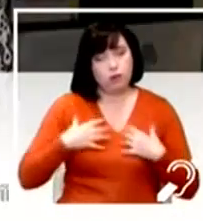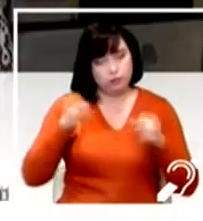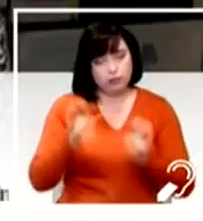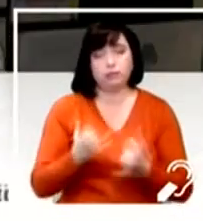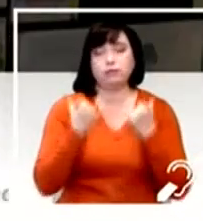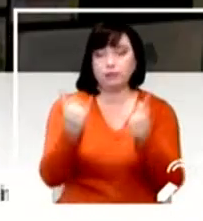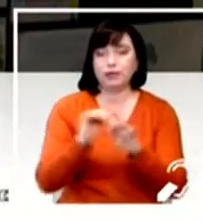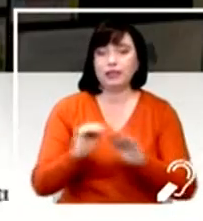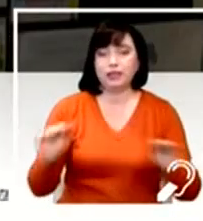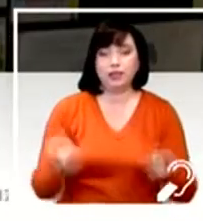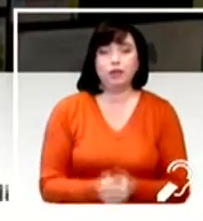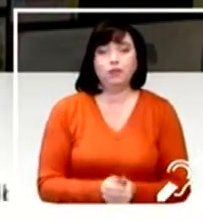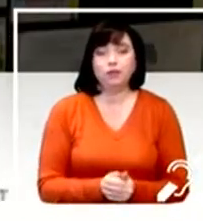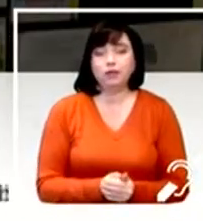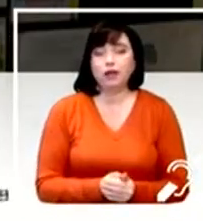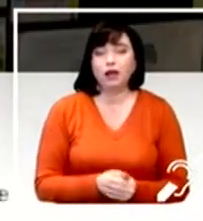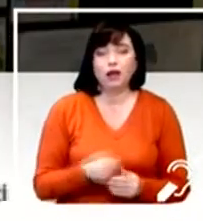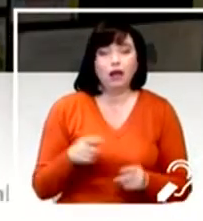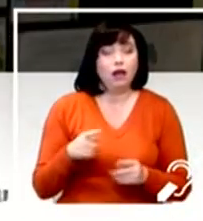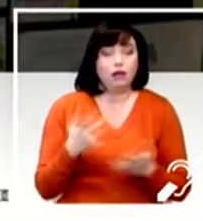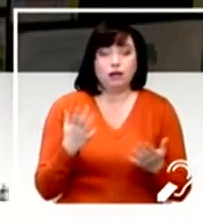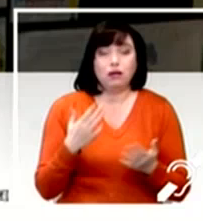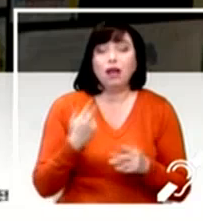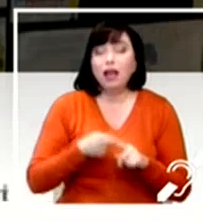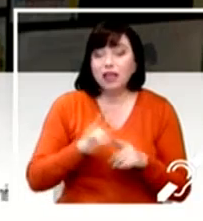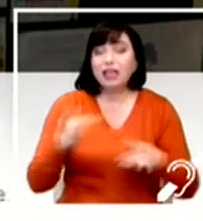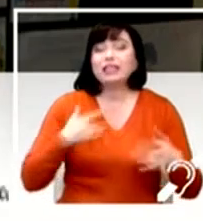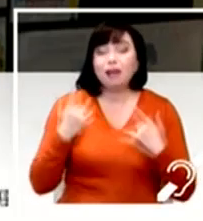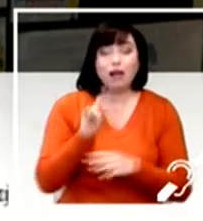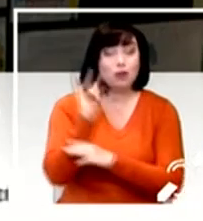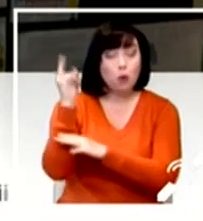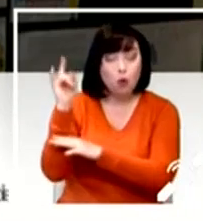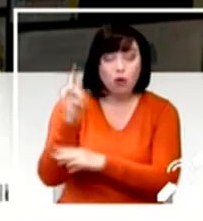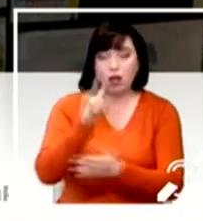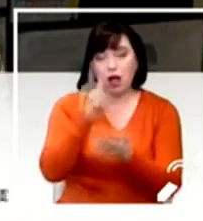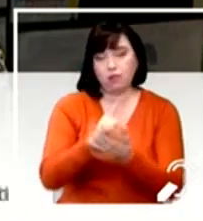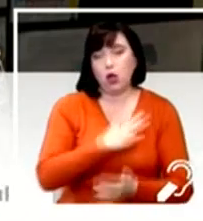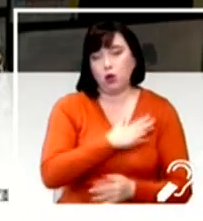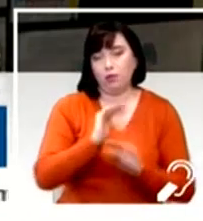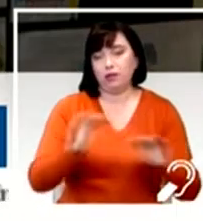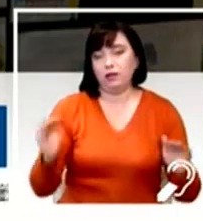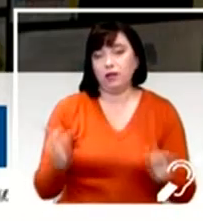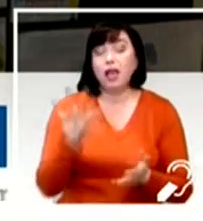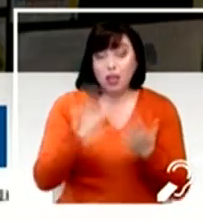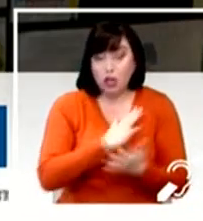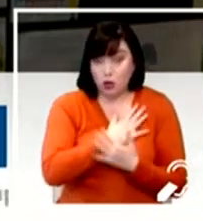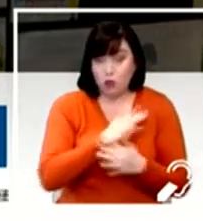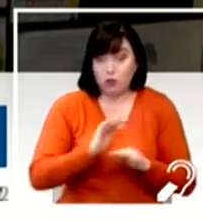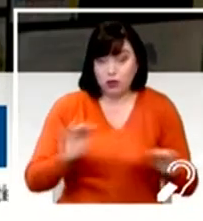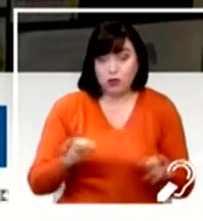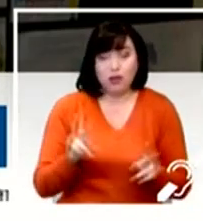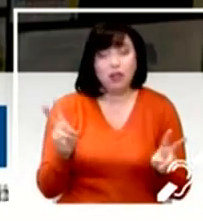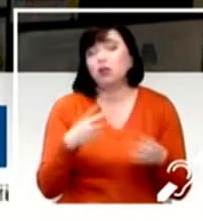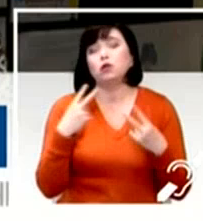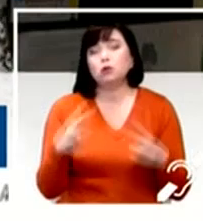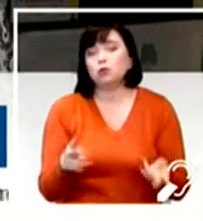copiilor. Nu ai ce să cauți într-un teatru cu păpuși, într-un teatru pentru copii, dacă nu iubești copiii. Dar atunci când îi iubești, nu trebuie să